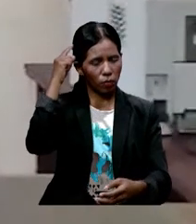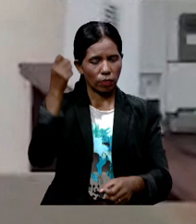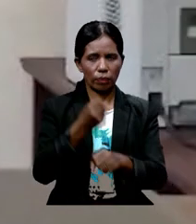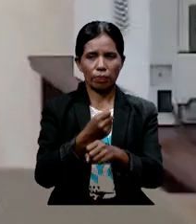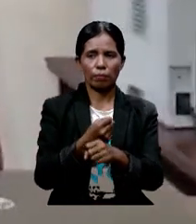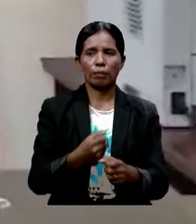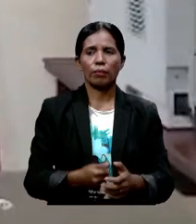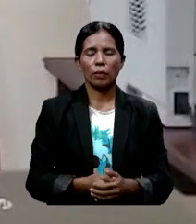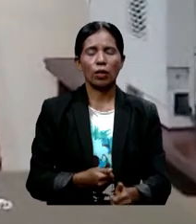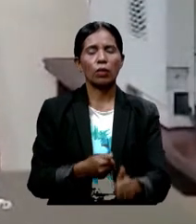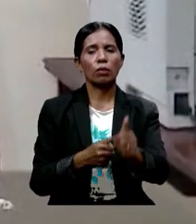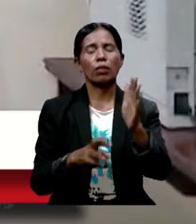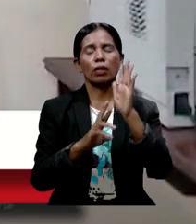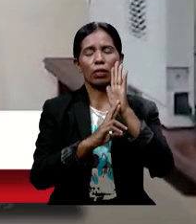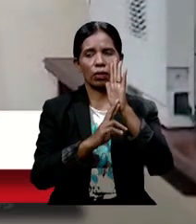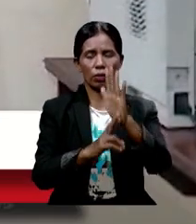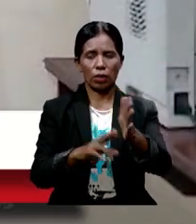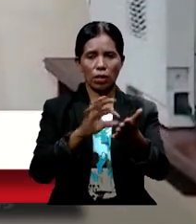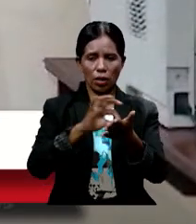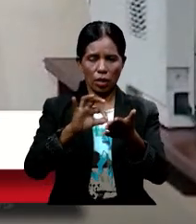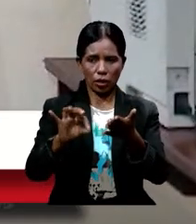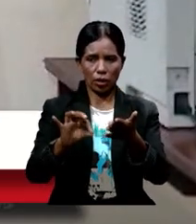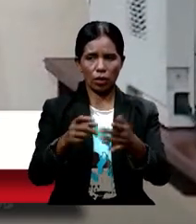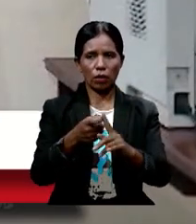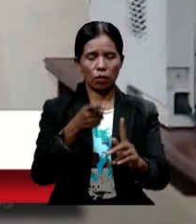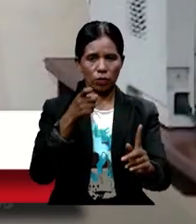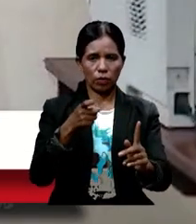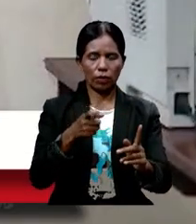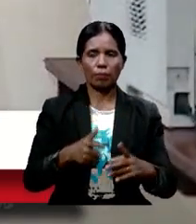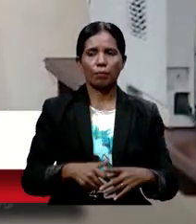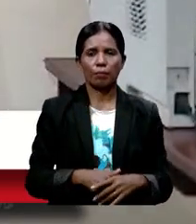tuir relatori escrita neve mai husi